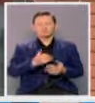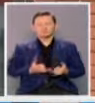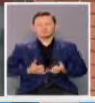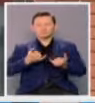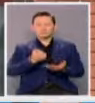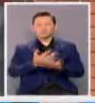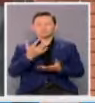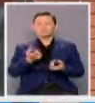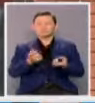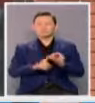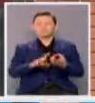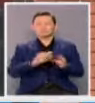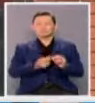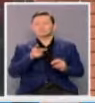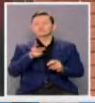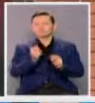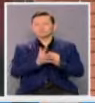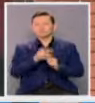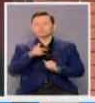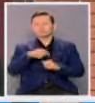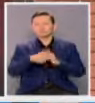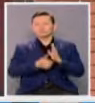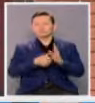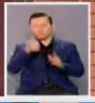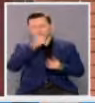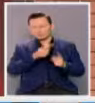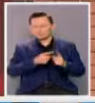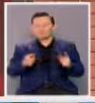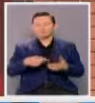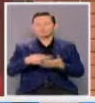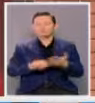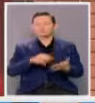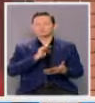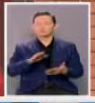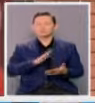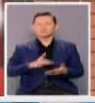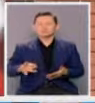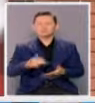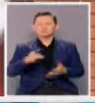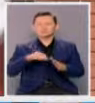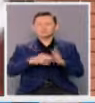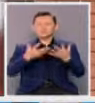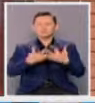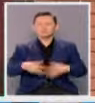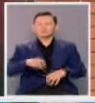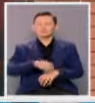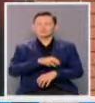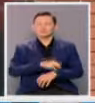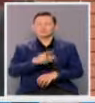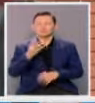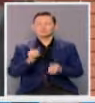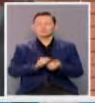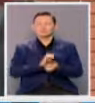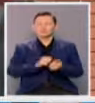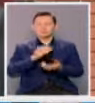көрсету бағытында 2015-2016 жылы қолға алып басталған істер республикалық аномастикалық комиссия менен